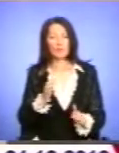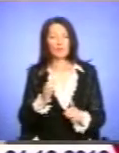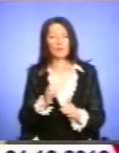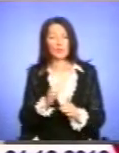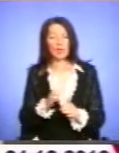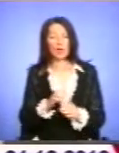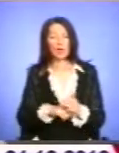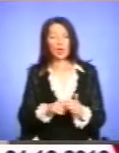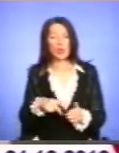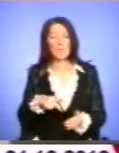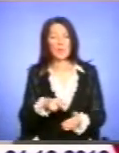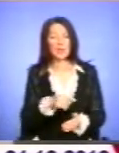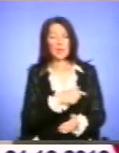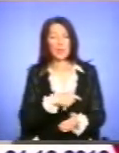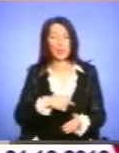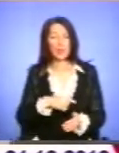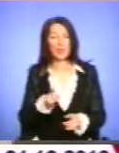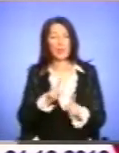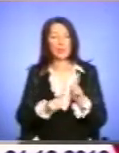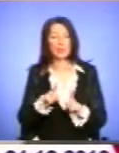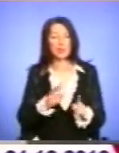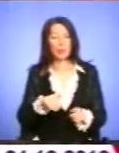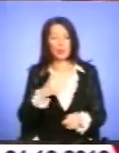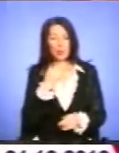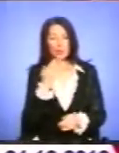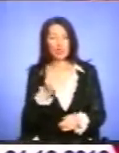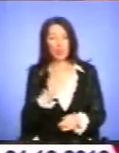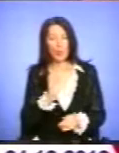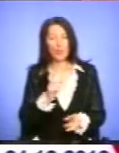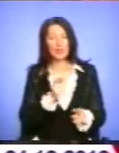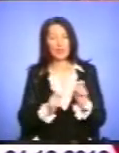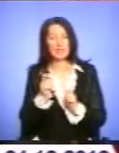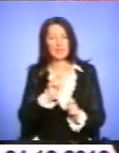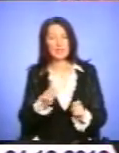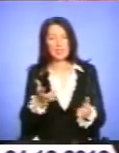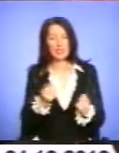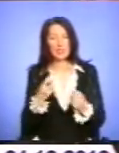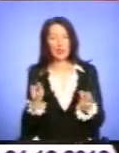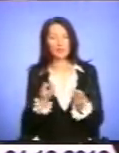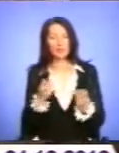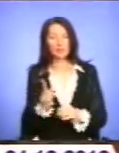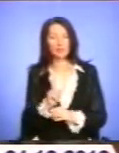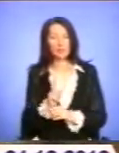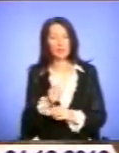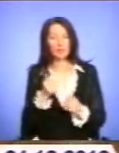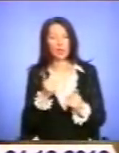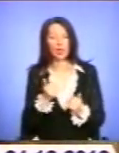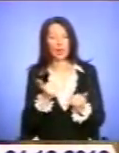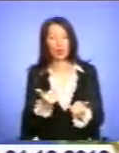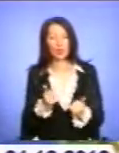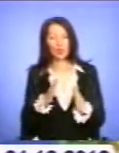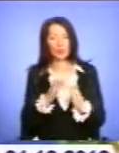сесію, адже їх потім запитують, чи був на сесії, чи взяв вифлеємський вогонь, адже сьогодні кожна домівка хоче його мати.